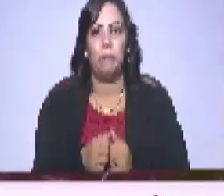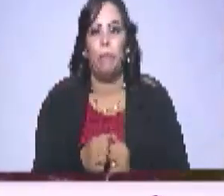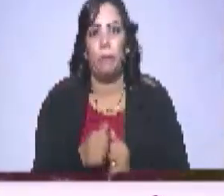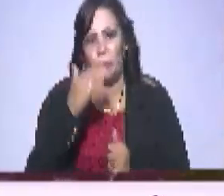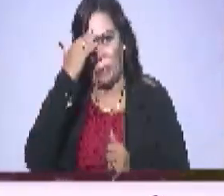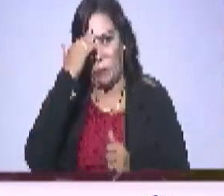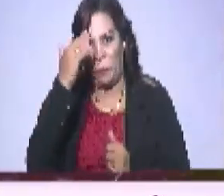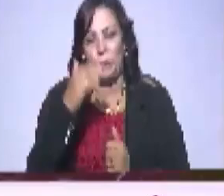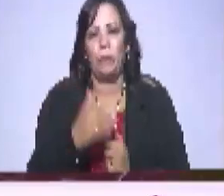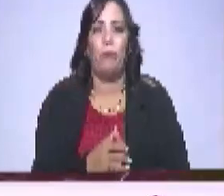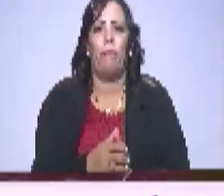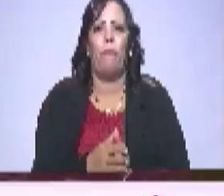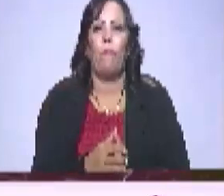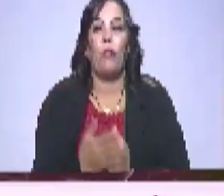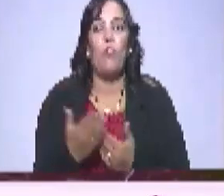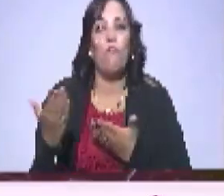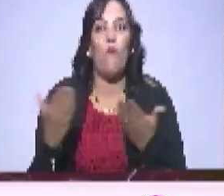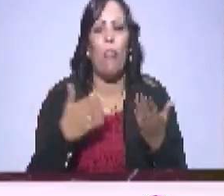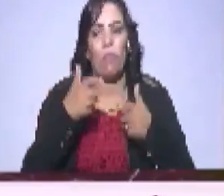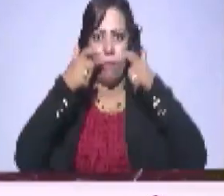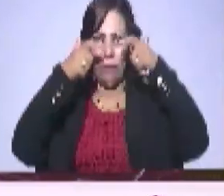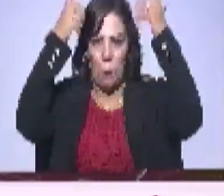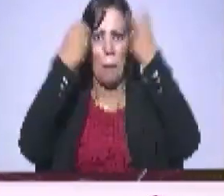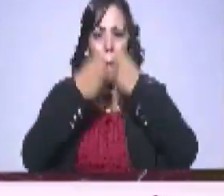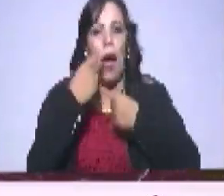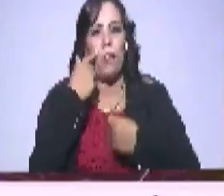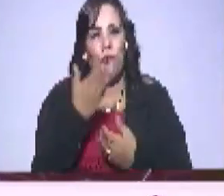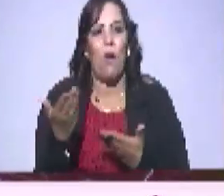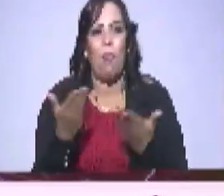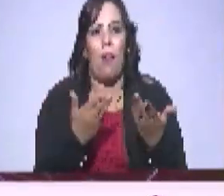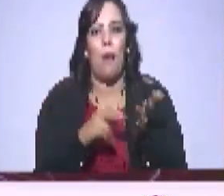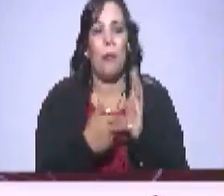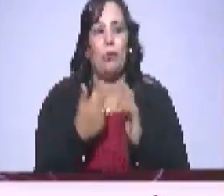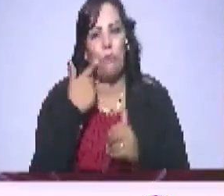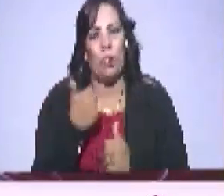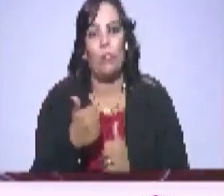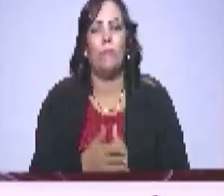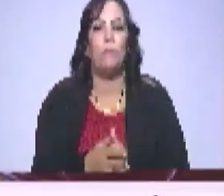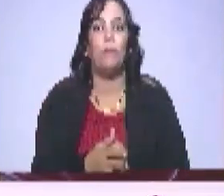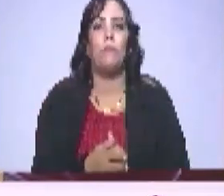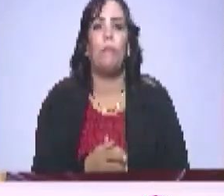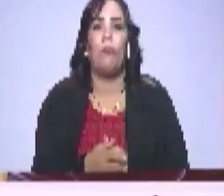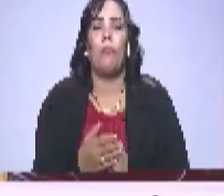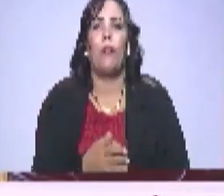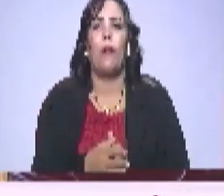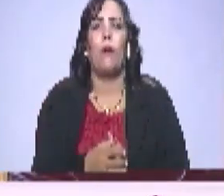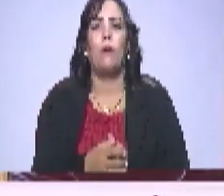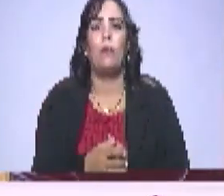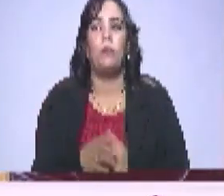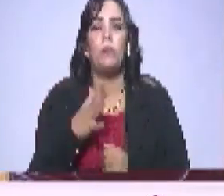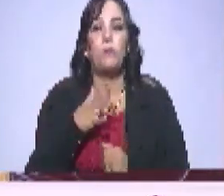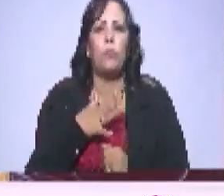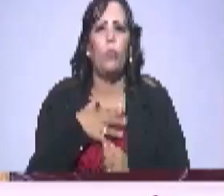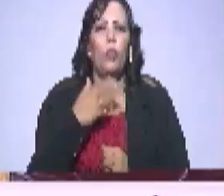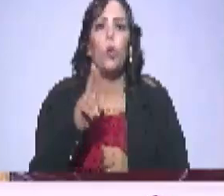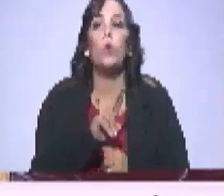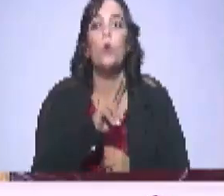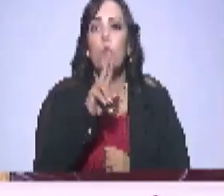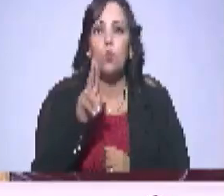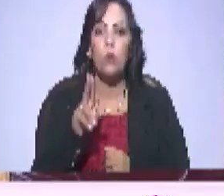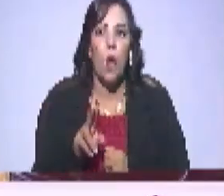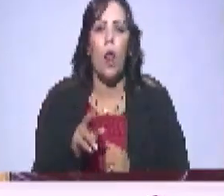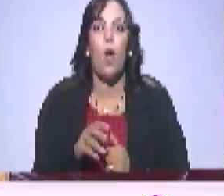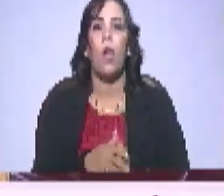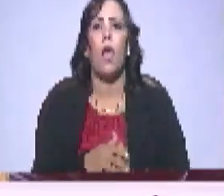اهلا بيك يا فندم. اتفضل شيف سامح معايا. اتفضل يا فندم. ايوه يا فندم، انا بس كنت عايز اسال على حاجه